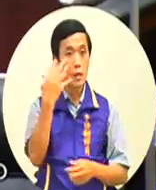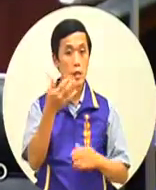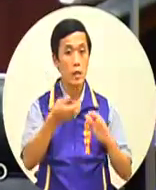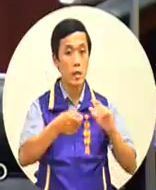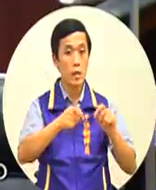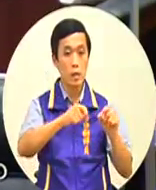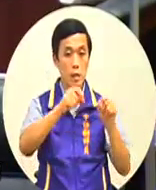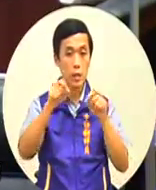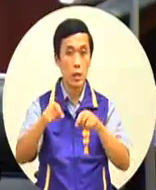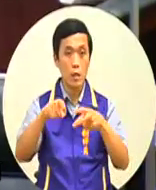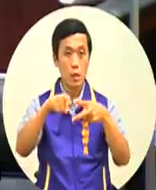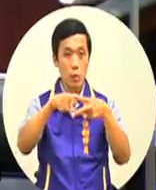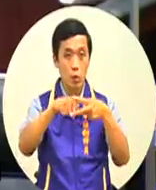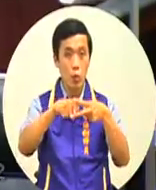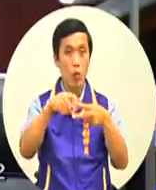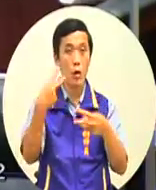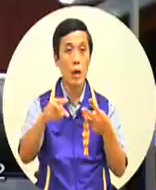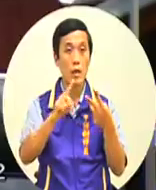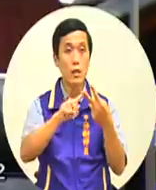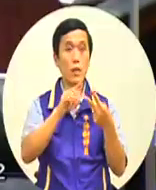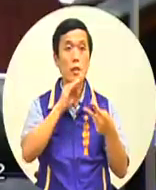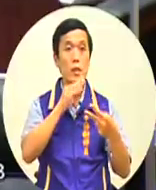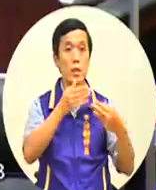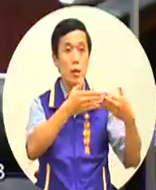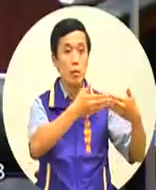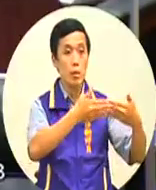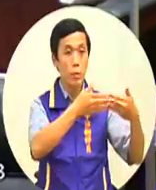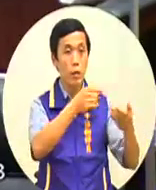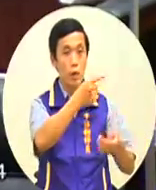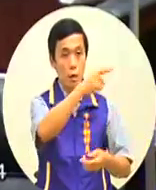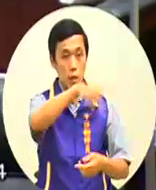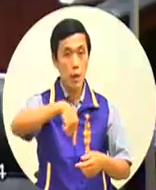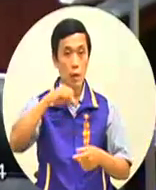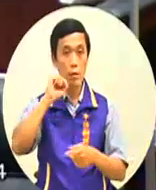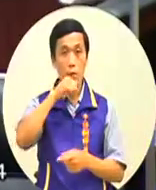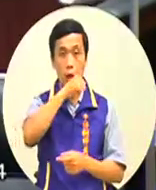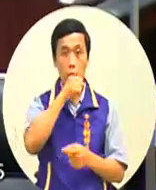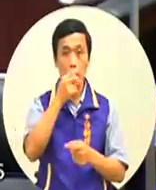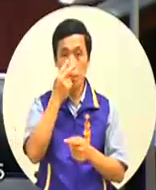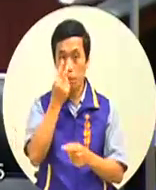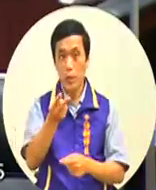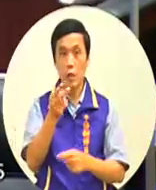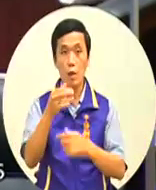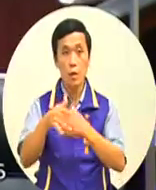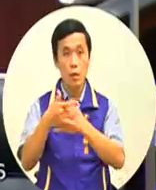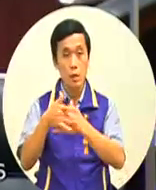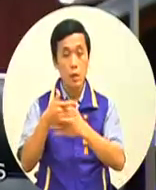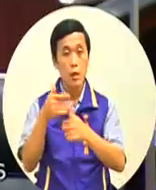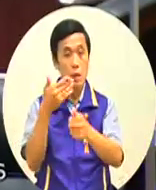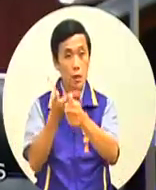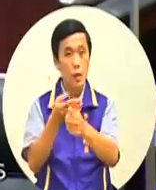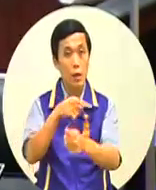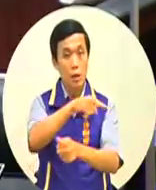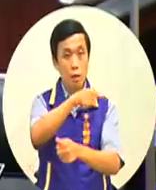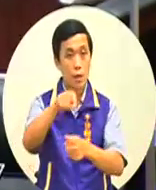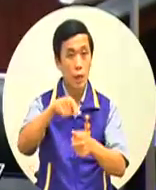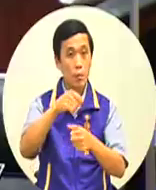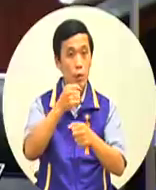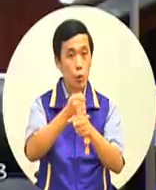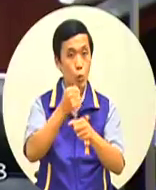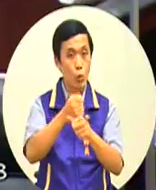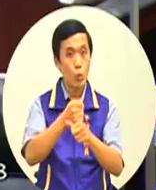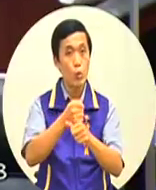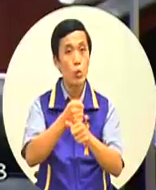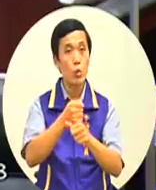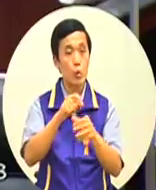是来医亲呢，啊医亲就讲啊暂时哦来做一下工课，赚一个外快。一